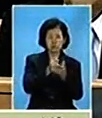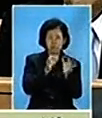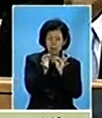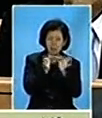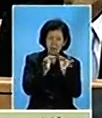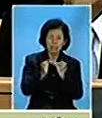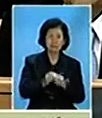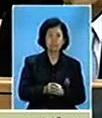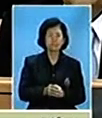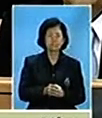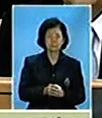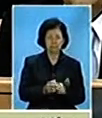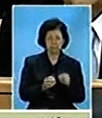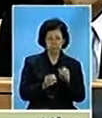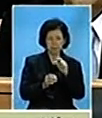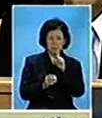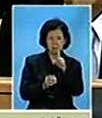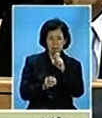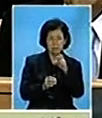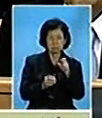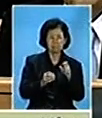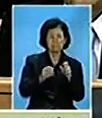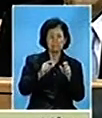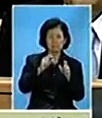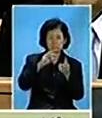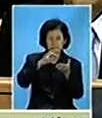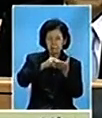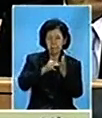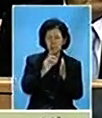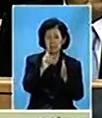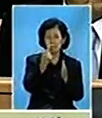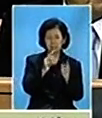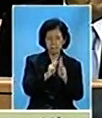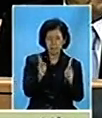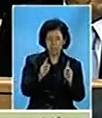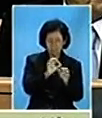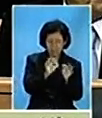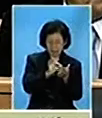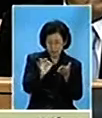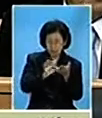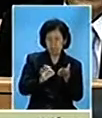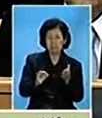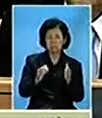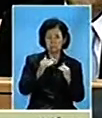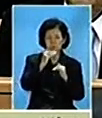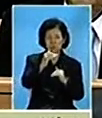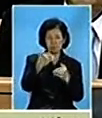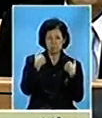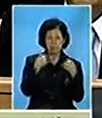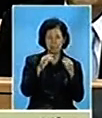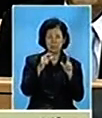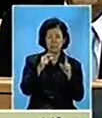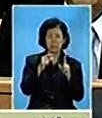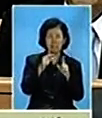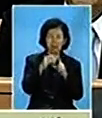ำถามประเด็นต่อไปนะครับในนิยามใหม่ที่กรรมาธิการได้ไปเขียนกำหนดเนี่ยนะฮะมันจะมีคำว่ายาแผน